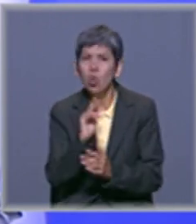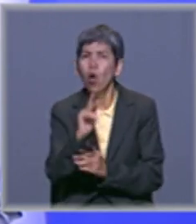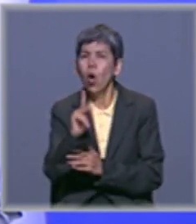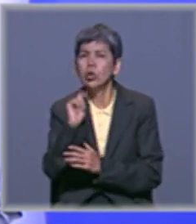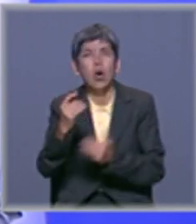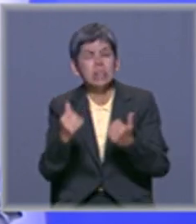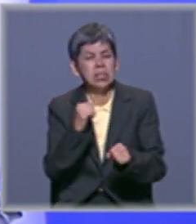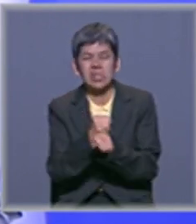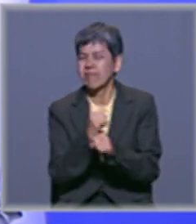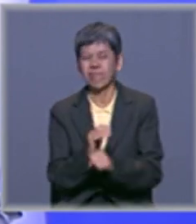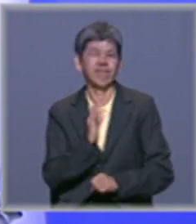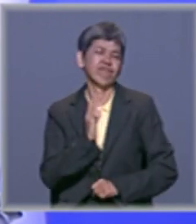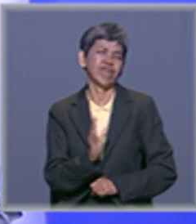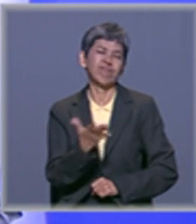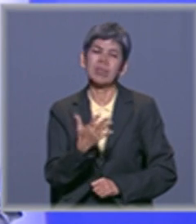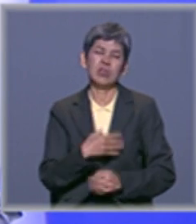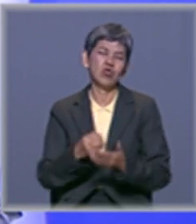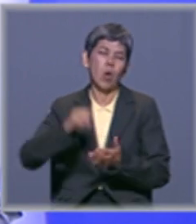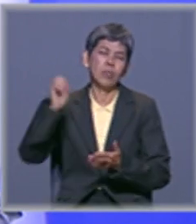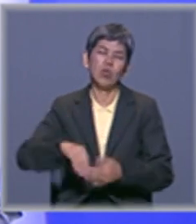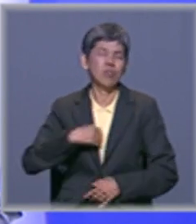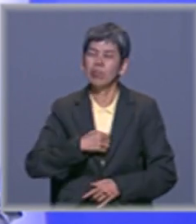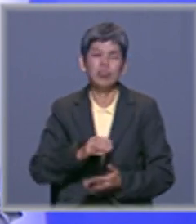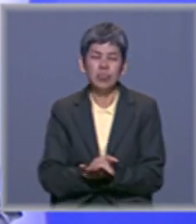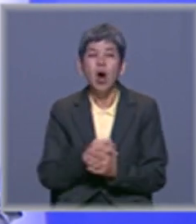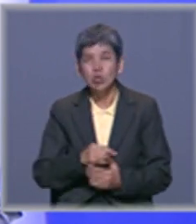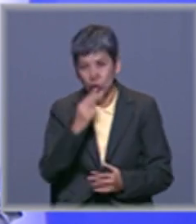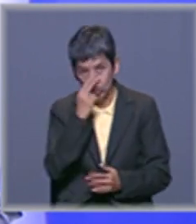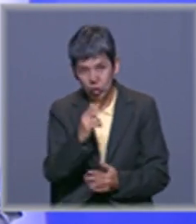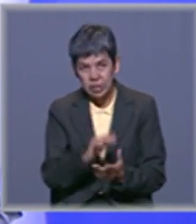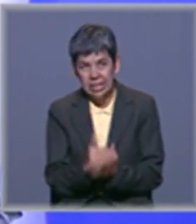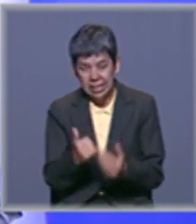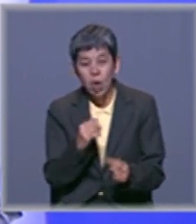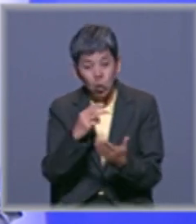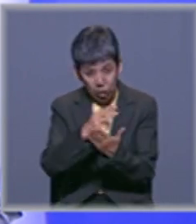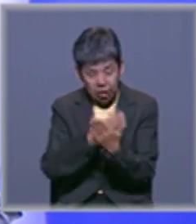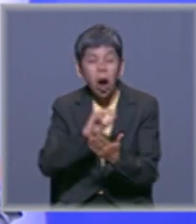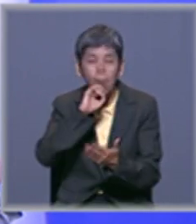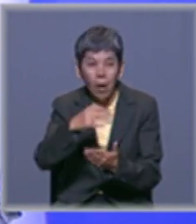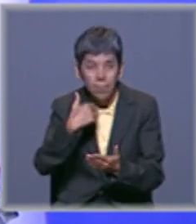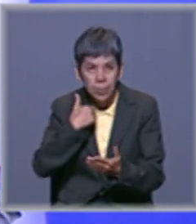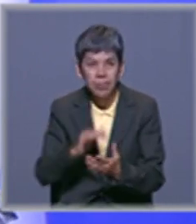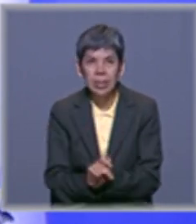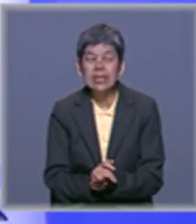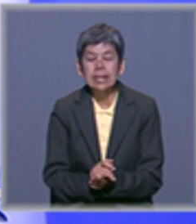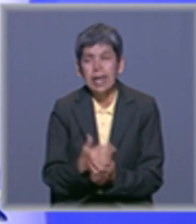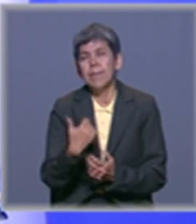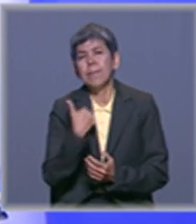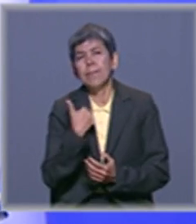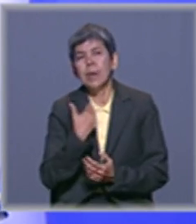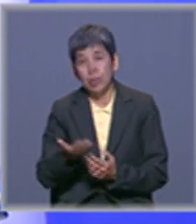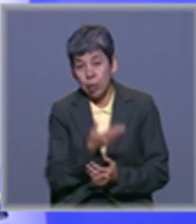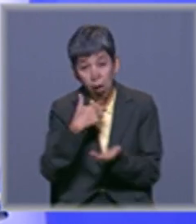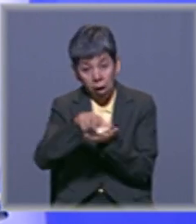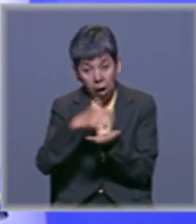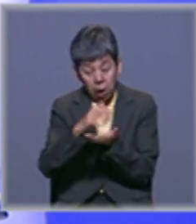ชุดนี้ไม่เป็นกลางสอบตกผมไม่ได้เป็นคนมองแบบนี้นะครับเดี๋ยวโดนหมายเพิ่มแต่ว่านักวิชาการเขามองนะครับหลังจากนั้นเดี๋ยวจะเล่าให้ท่านผู้ชมฟังว่